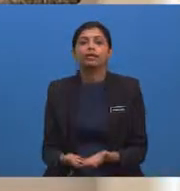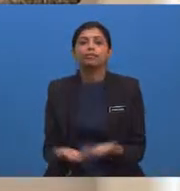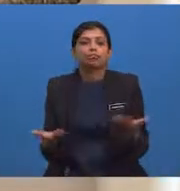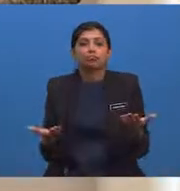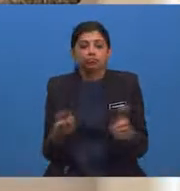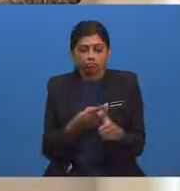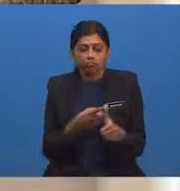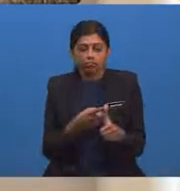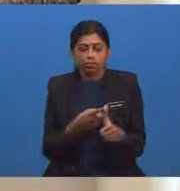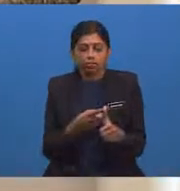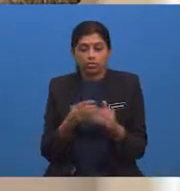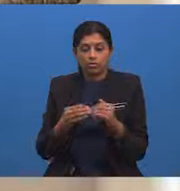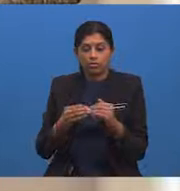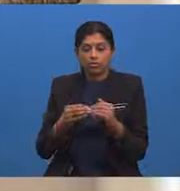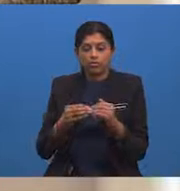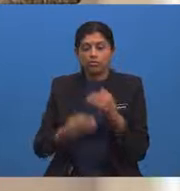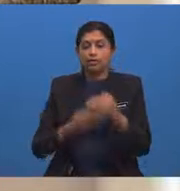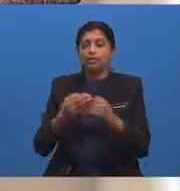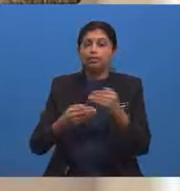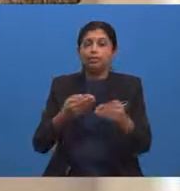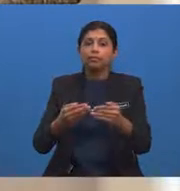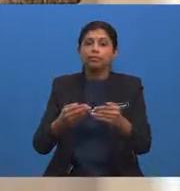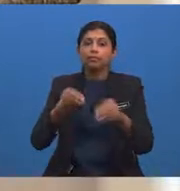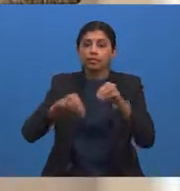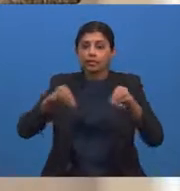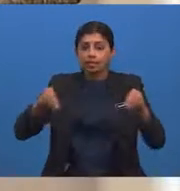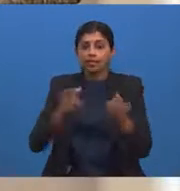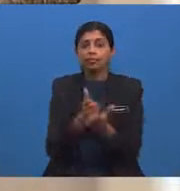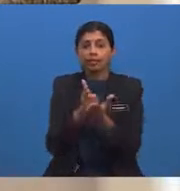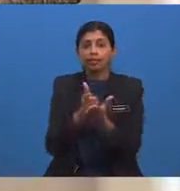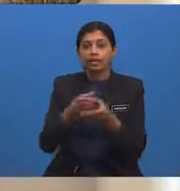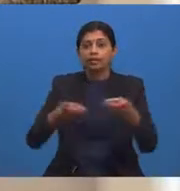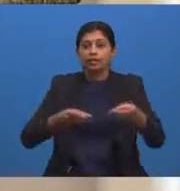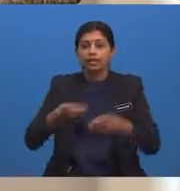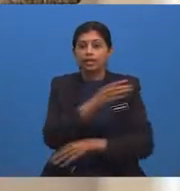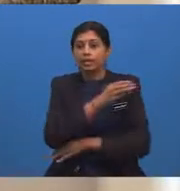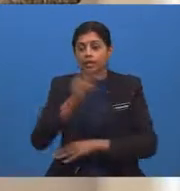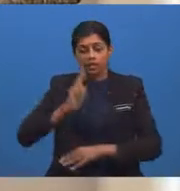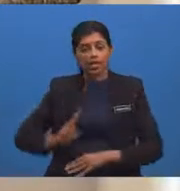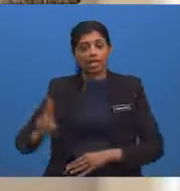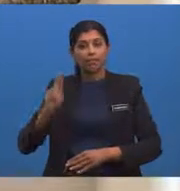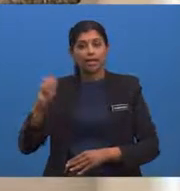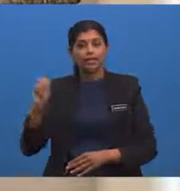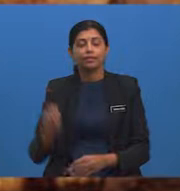dalam perkembangan kegiatan pertanian, pelayaran, perdagangan dan keagamaan.